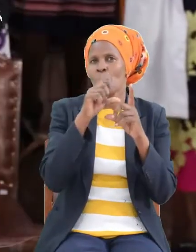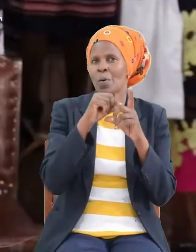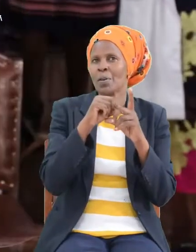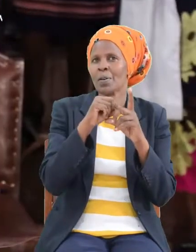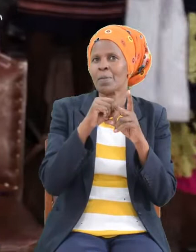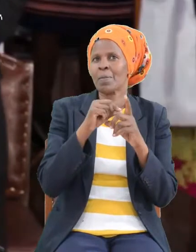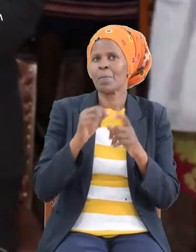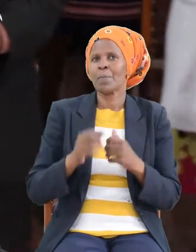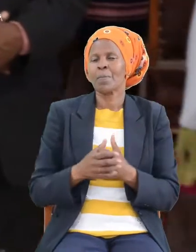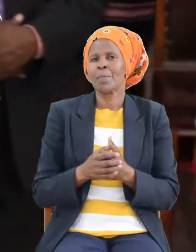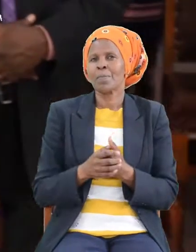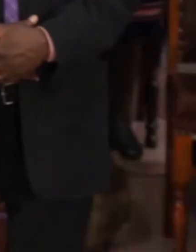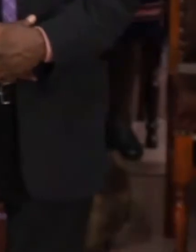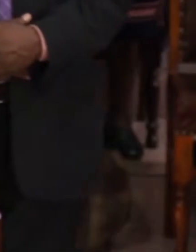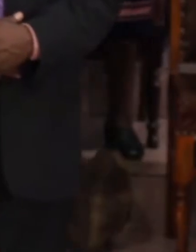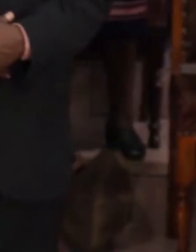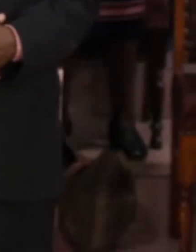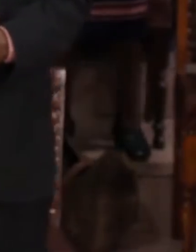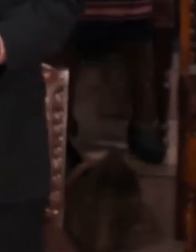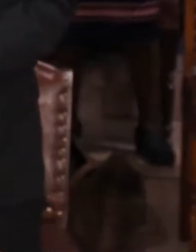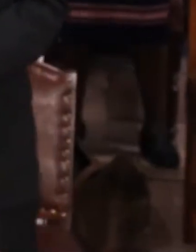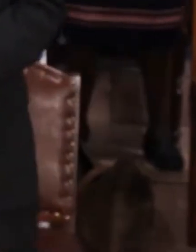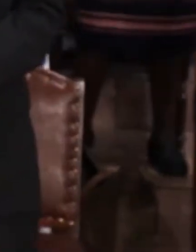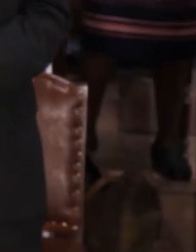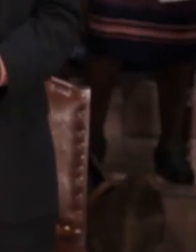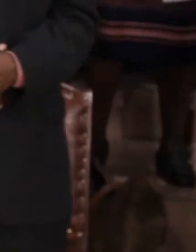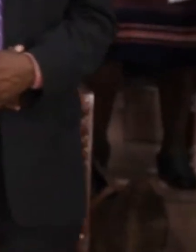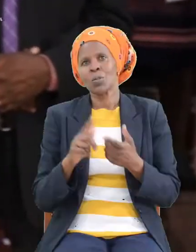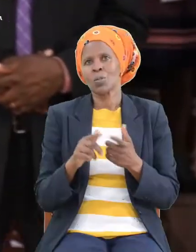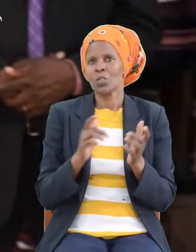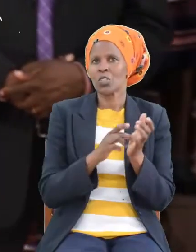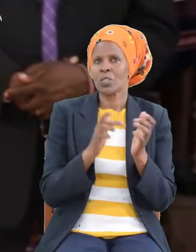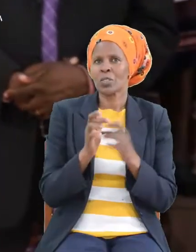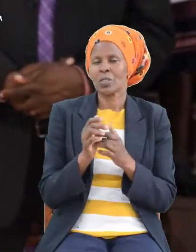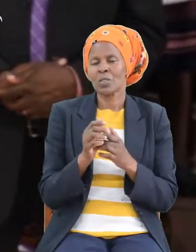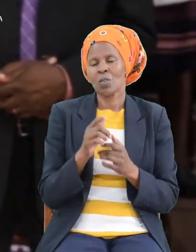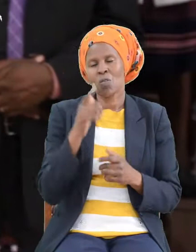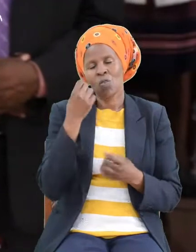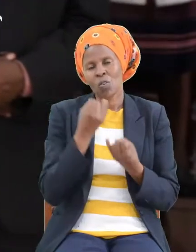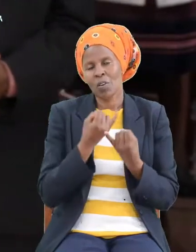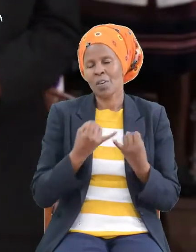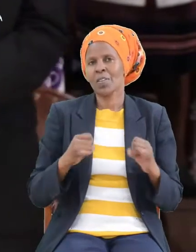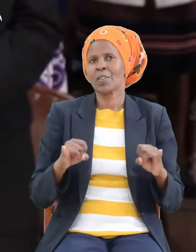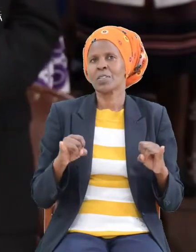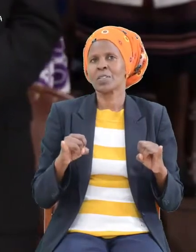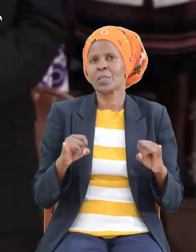looni eite amwendea Yesu kwa kusafiri.